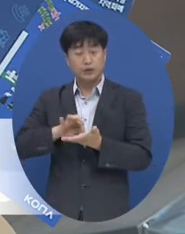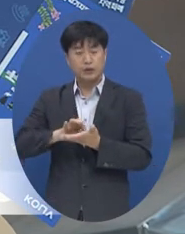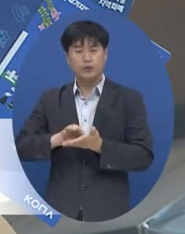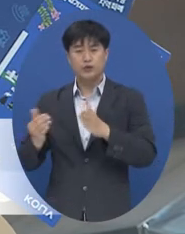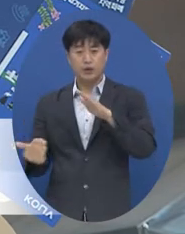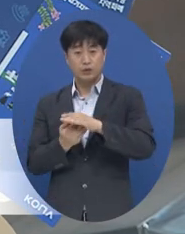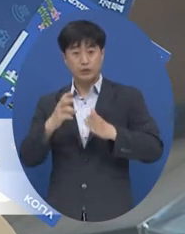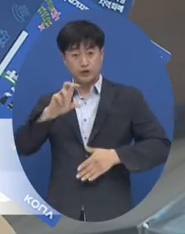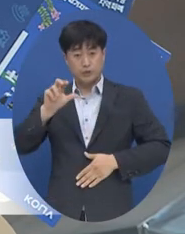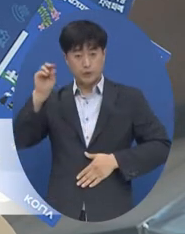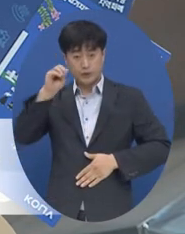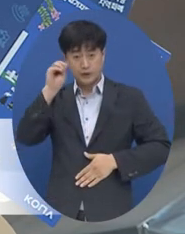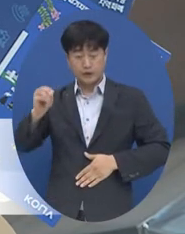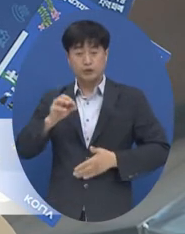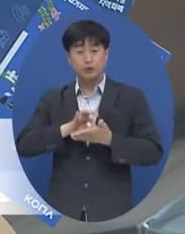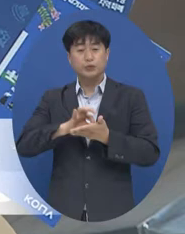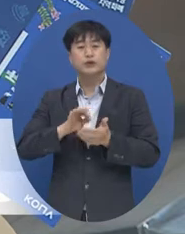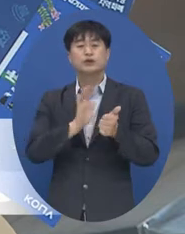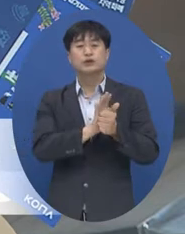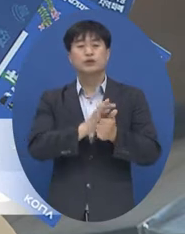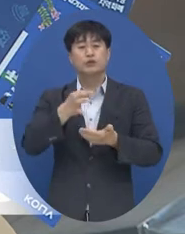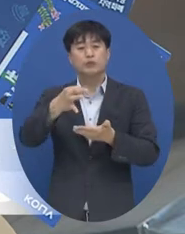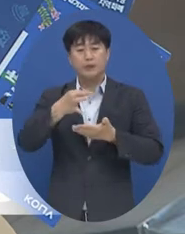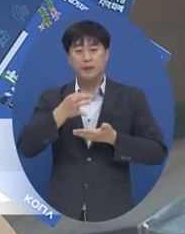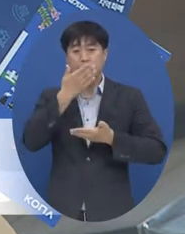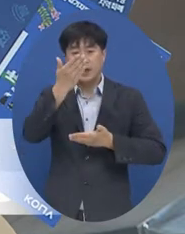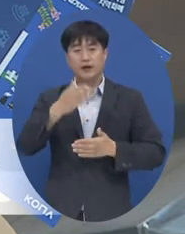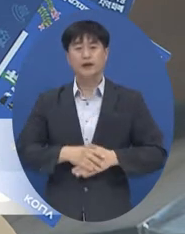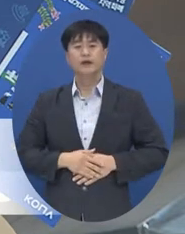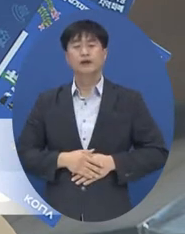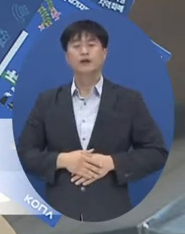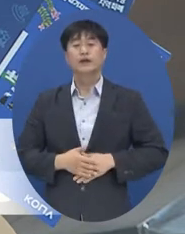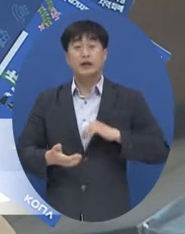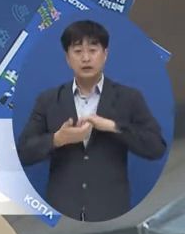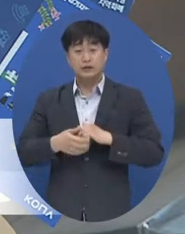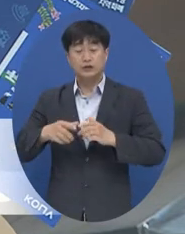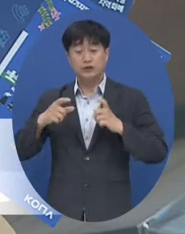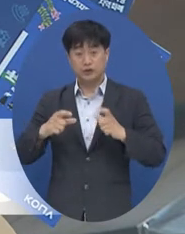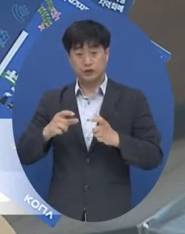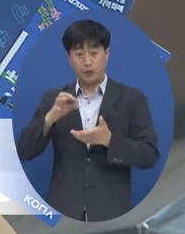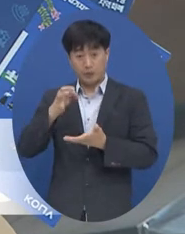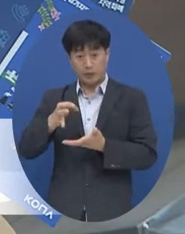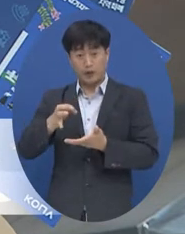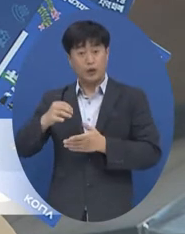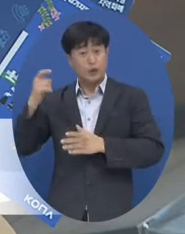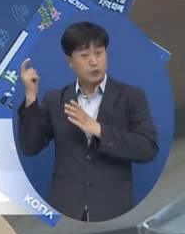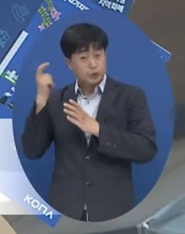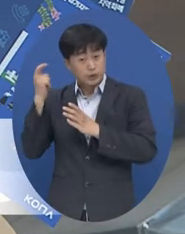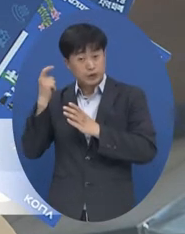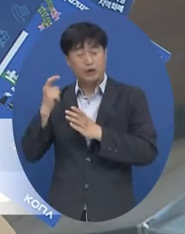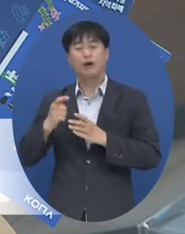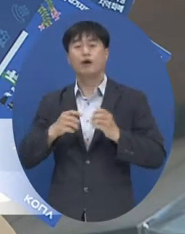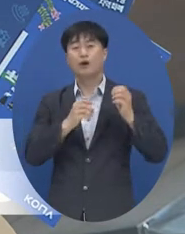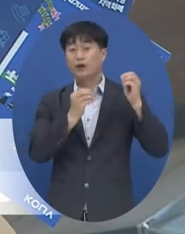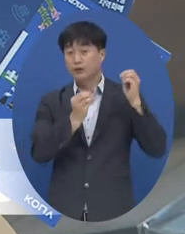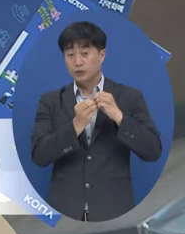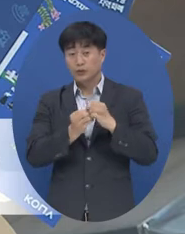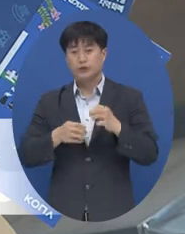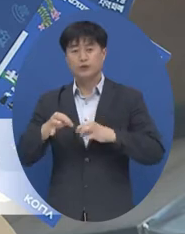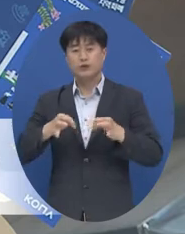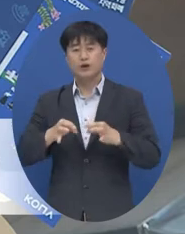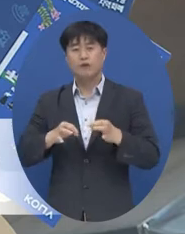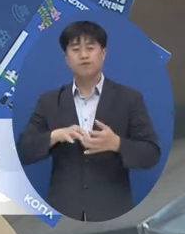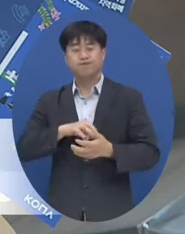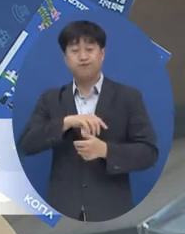최대 25%의 소비지원금을 받을 수 있는 건데요. 한정판 지역화폐 소식에 전통시장은 모처럼 활기를 띠고